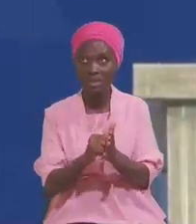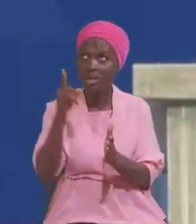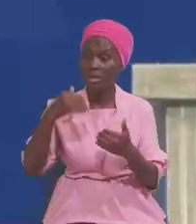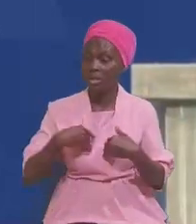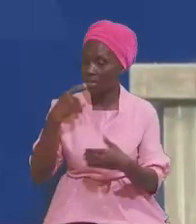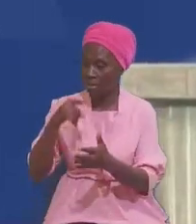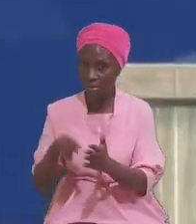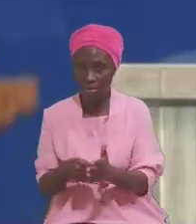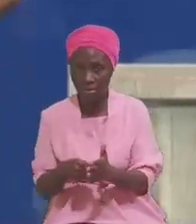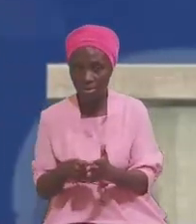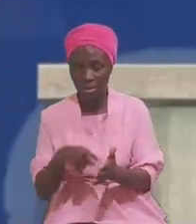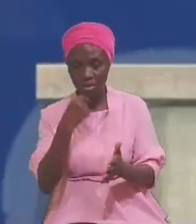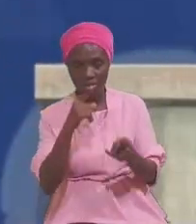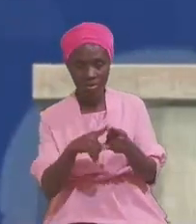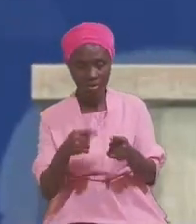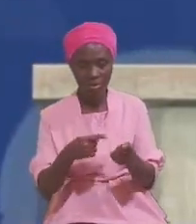a dit au pécheur,